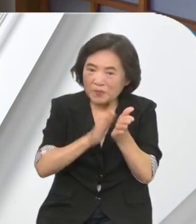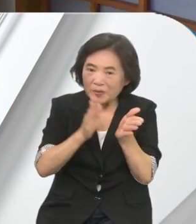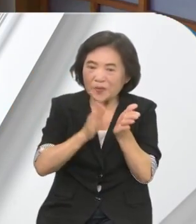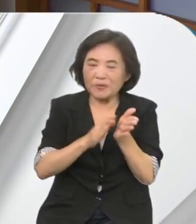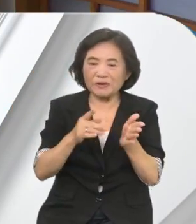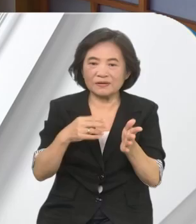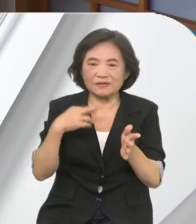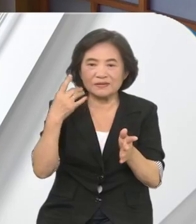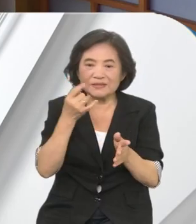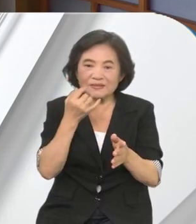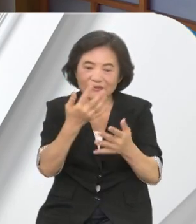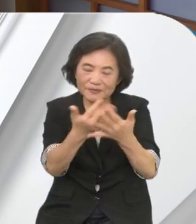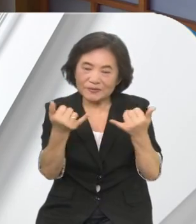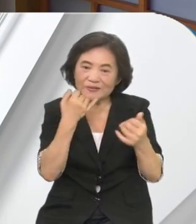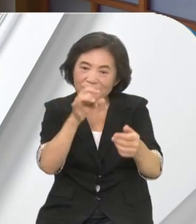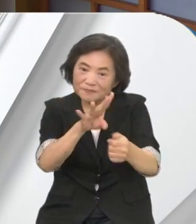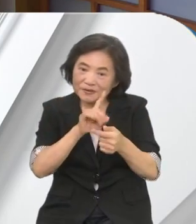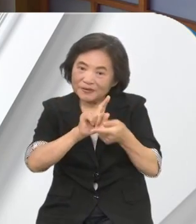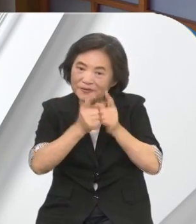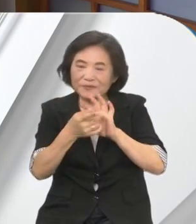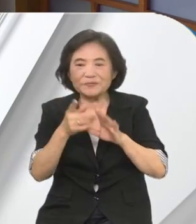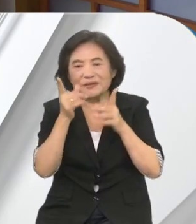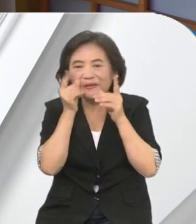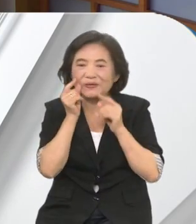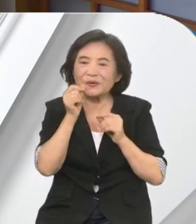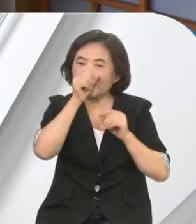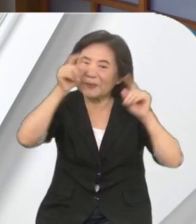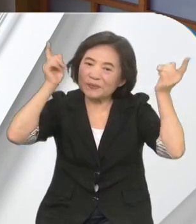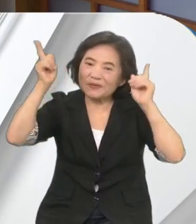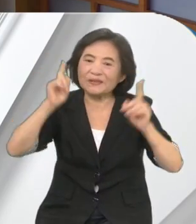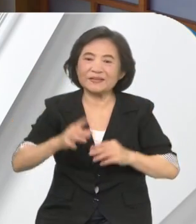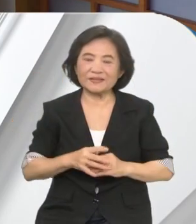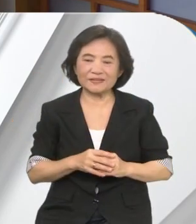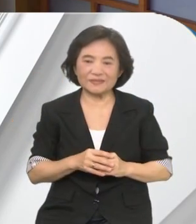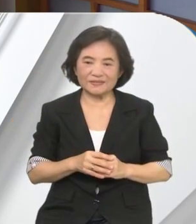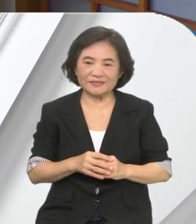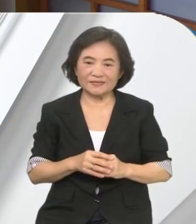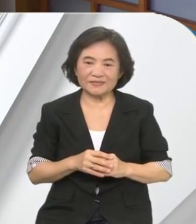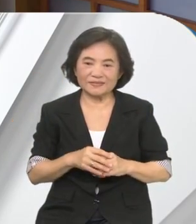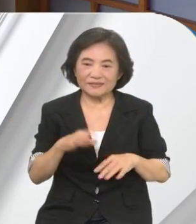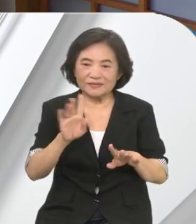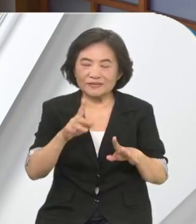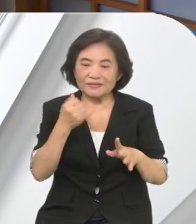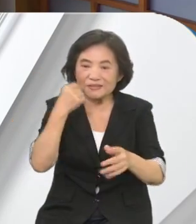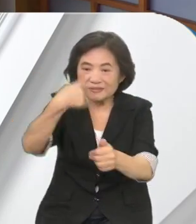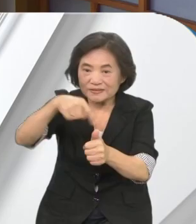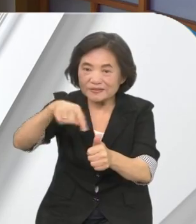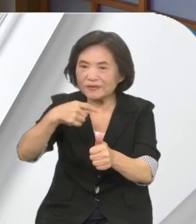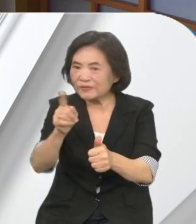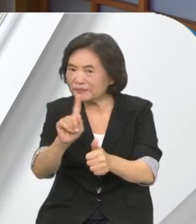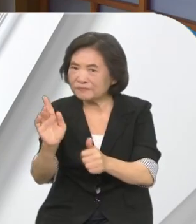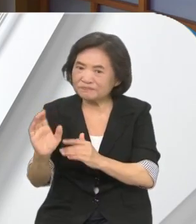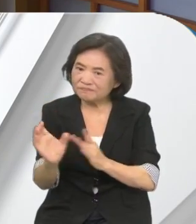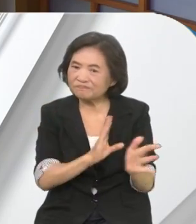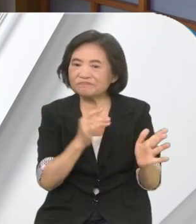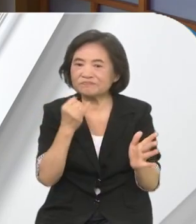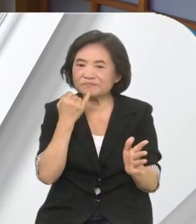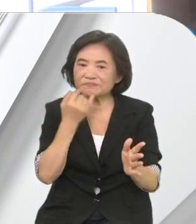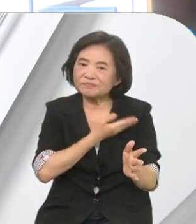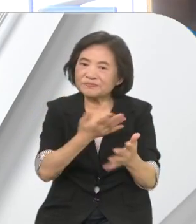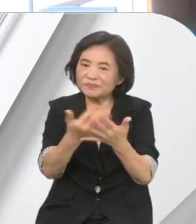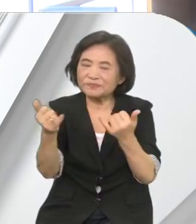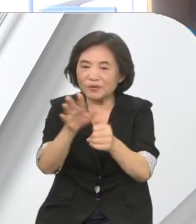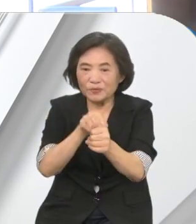我用个，我用个，个神器，哦，啊，用个个无同样嘅方法做啲教学